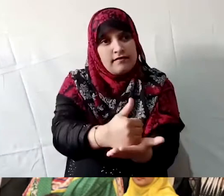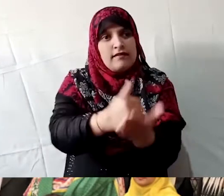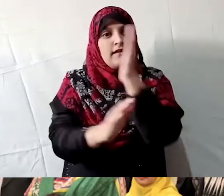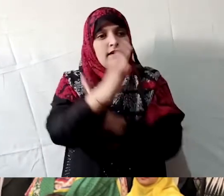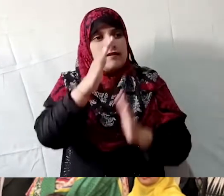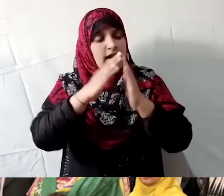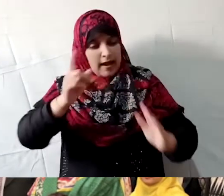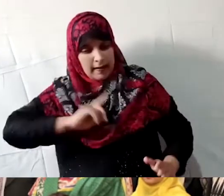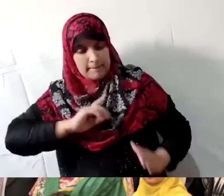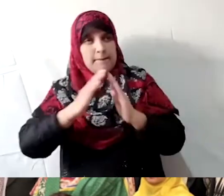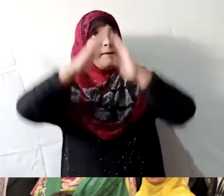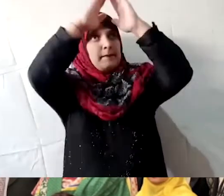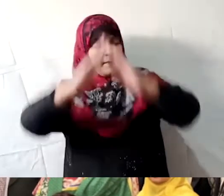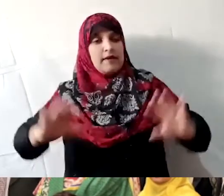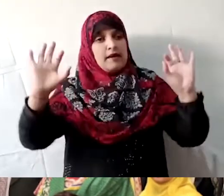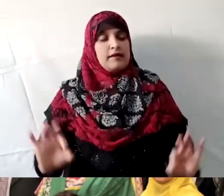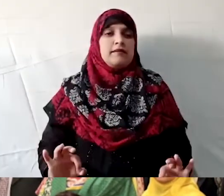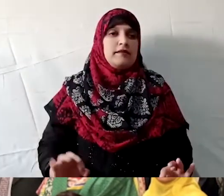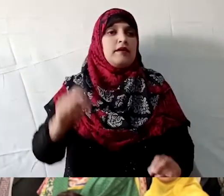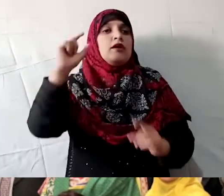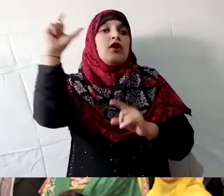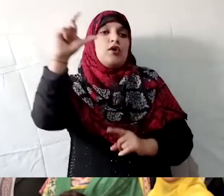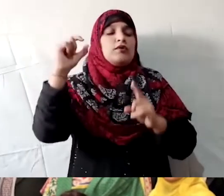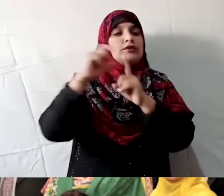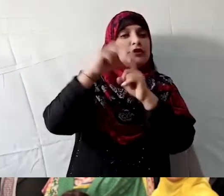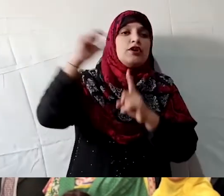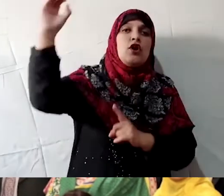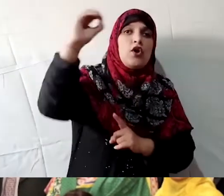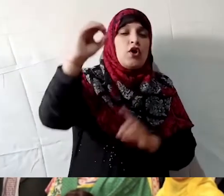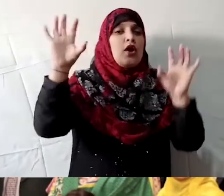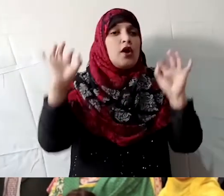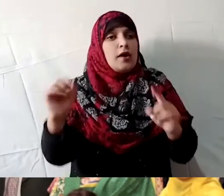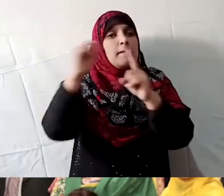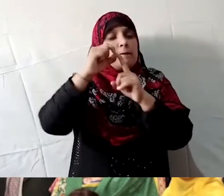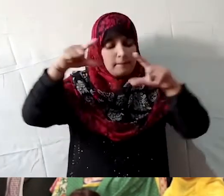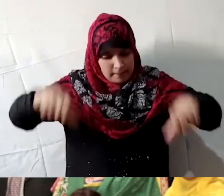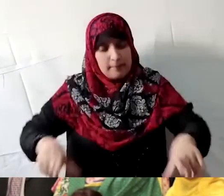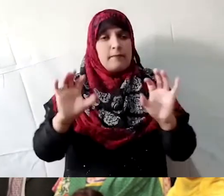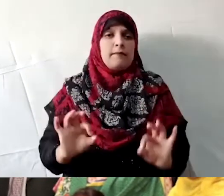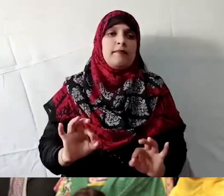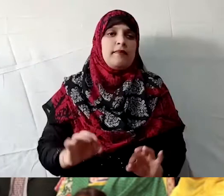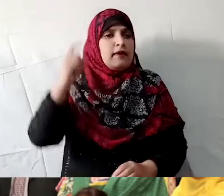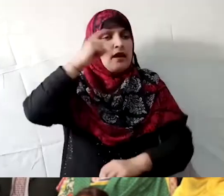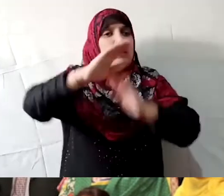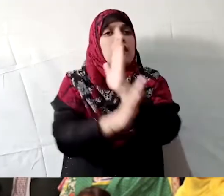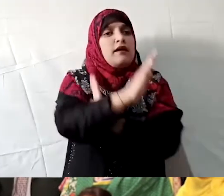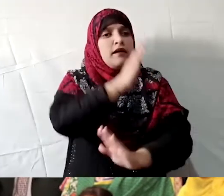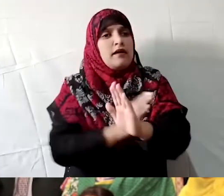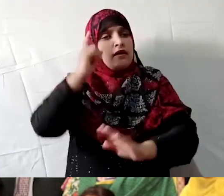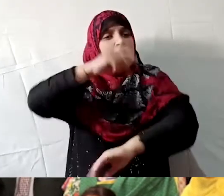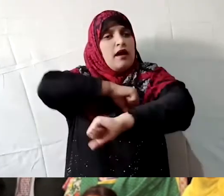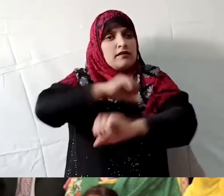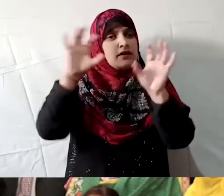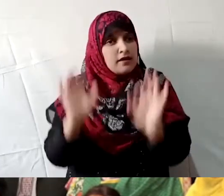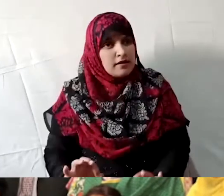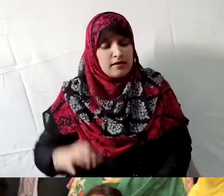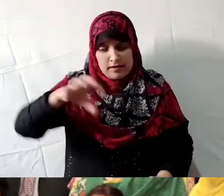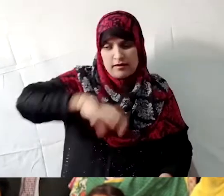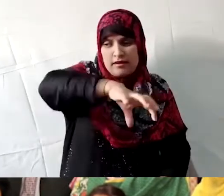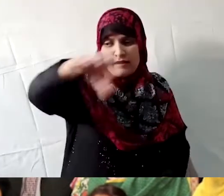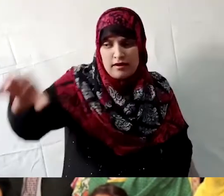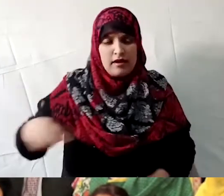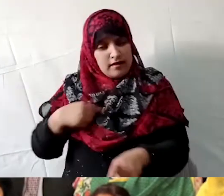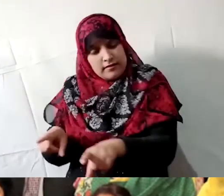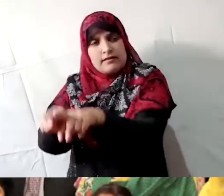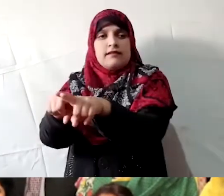में डिसेबल्ड पीपल ऑर्गेनाइजेशंस के मेंबर्स को शामिल करना इंतहाई ज़रूरी है, क्योंकि अफराद बहम माजूरी की हर मनसूबा